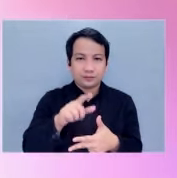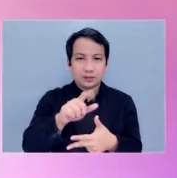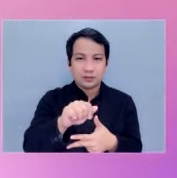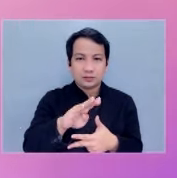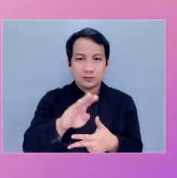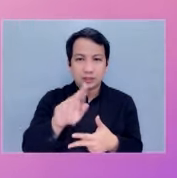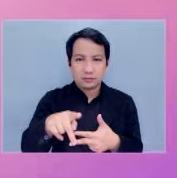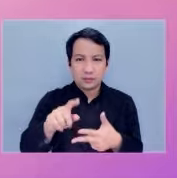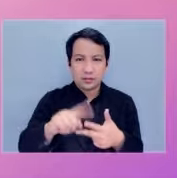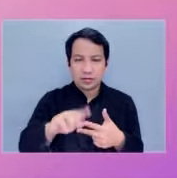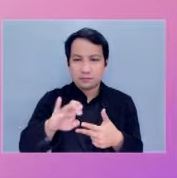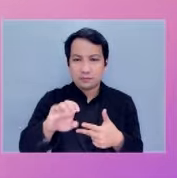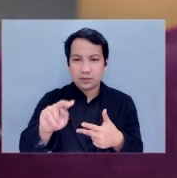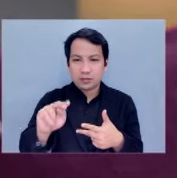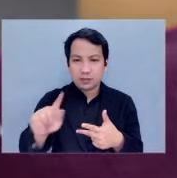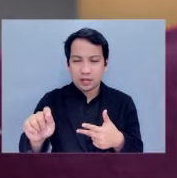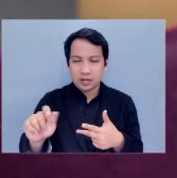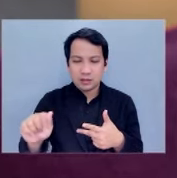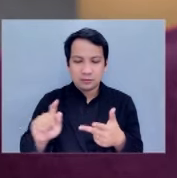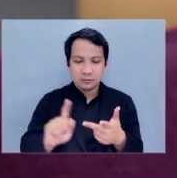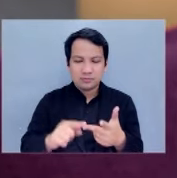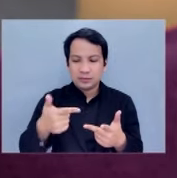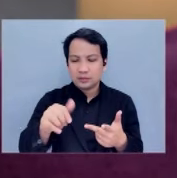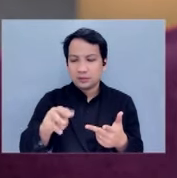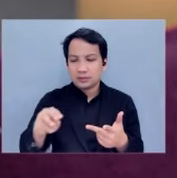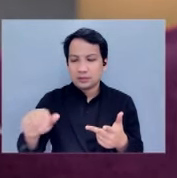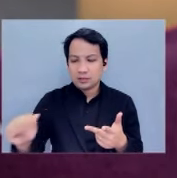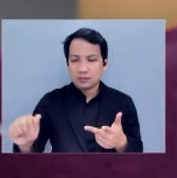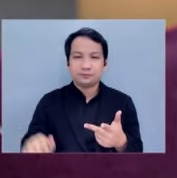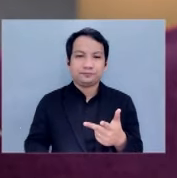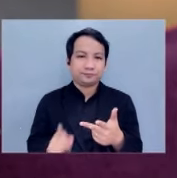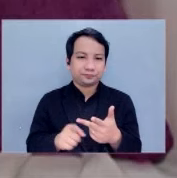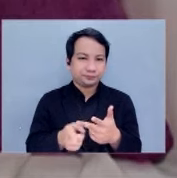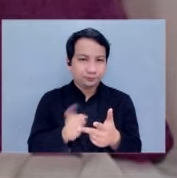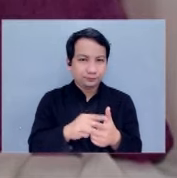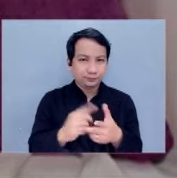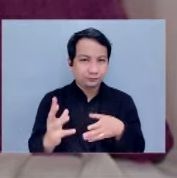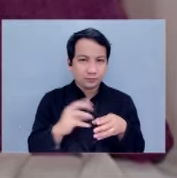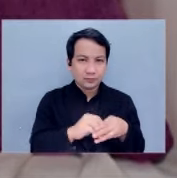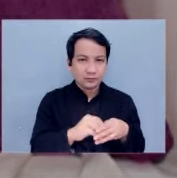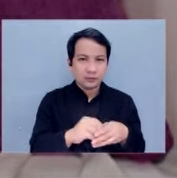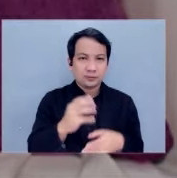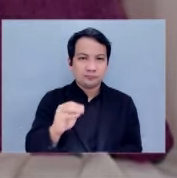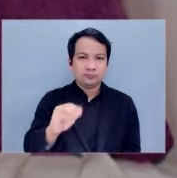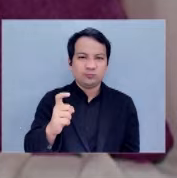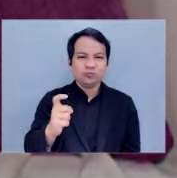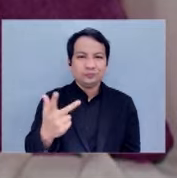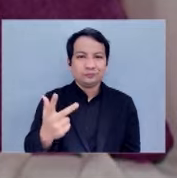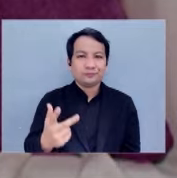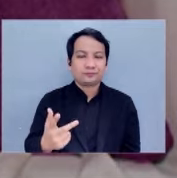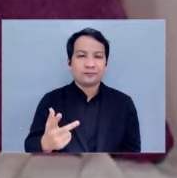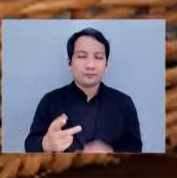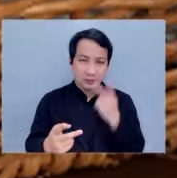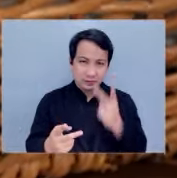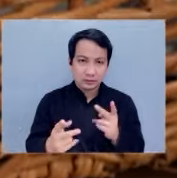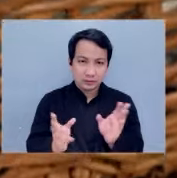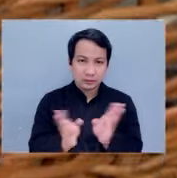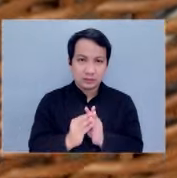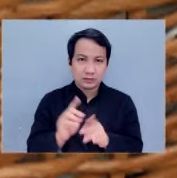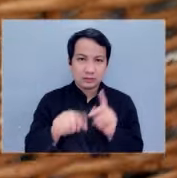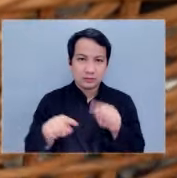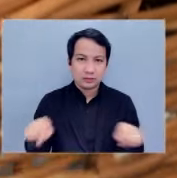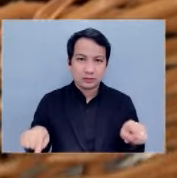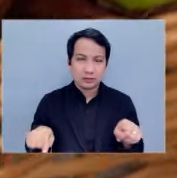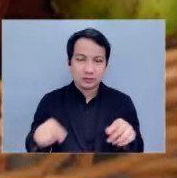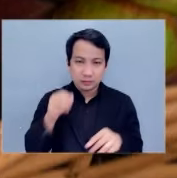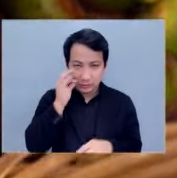nutrients. These nutrients are specific types of santones found in MX3. Likas na sangkap na matatagpuan sa iba't ibang prutas at